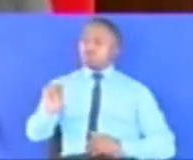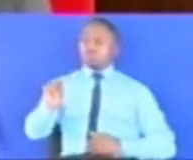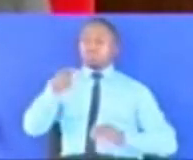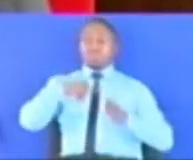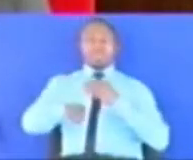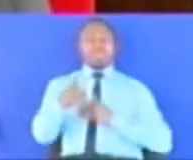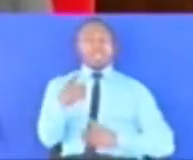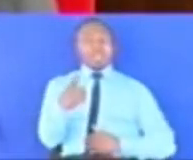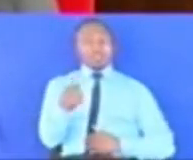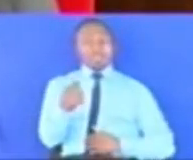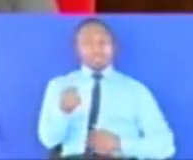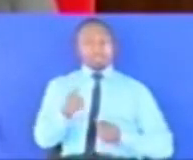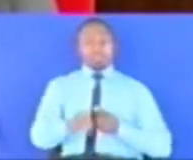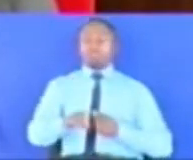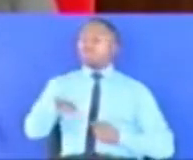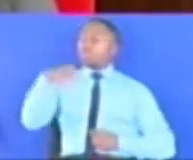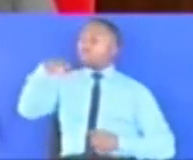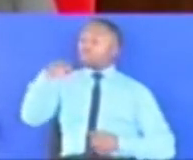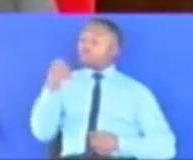katika fedha. Nikiendelea kwanza,